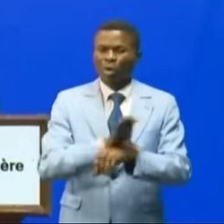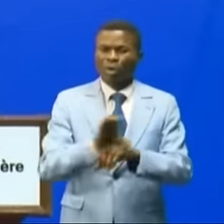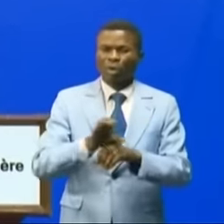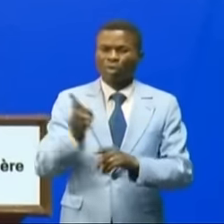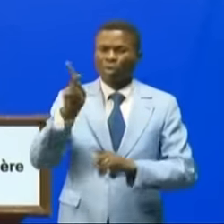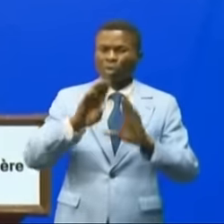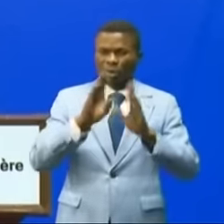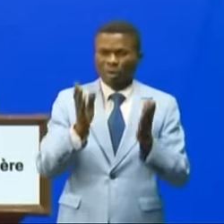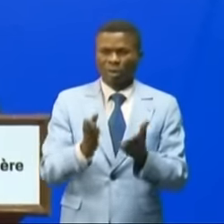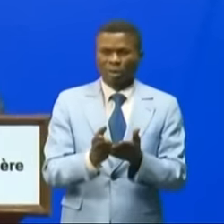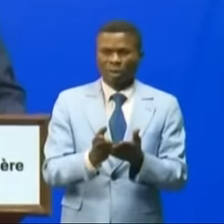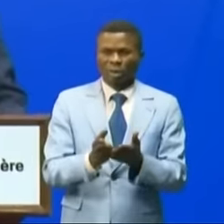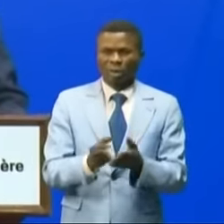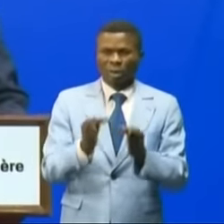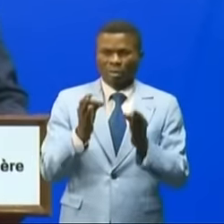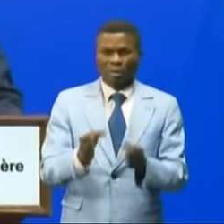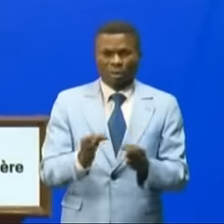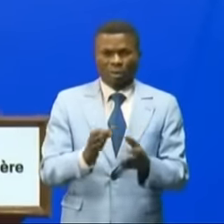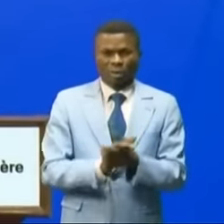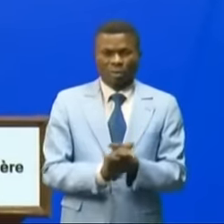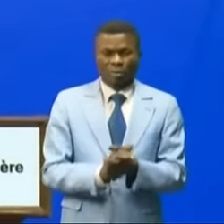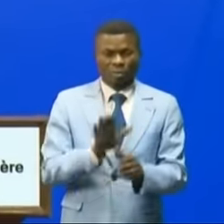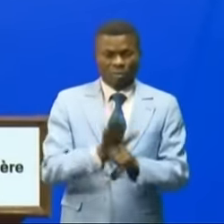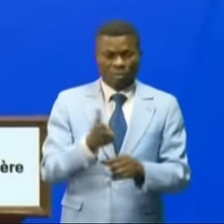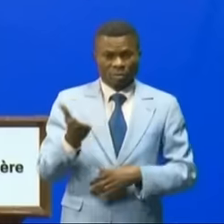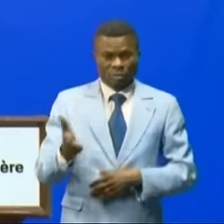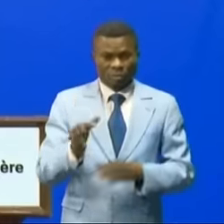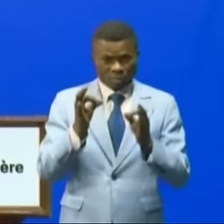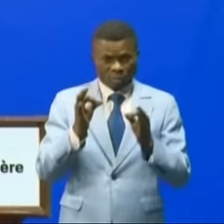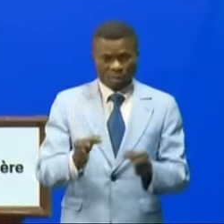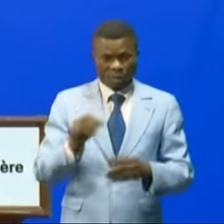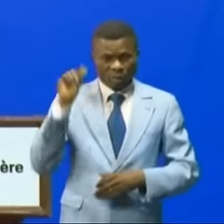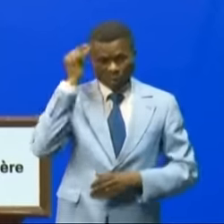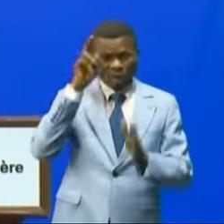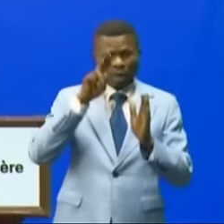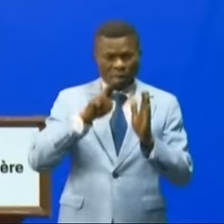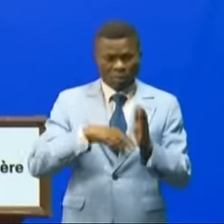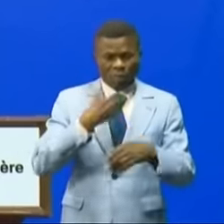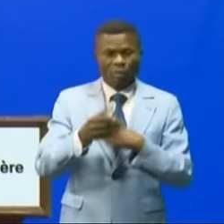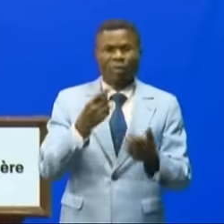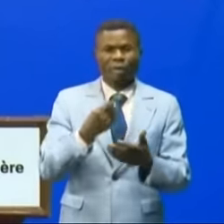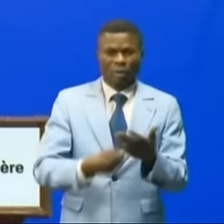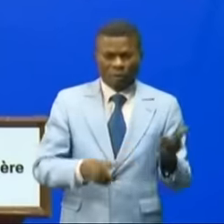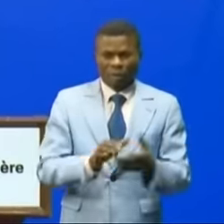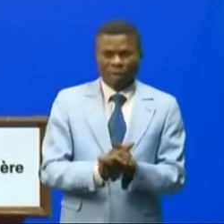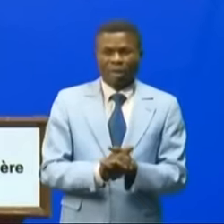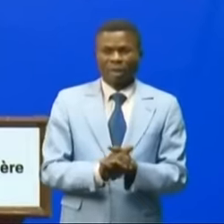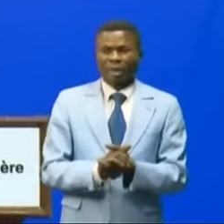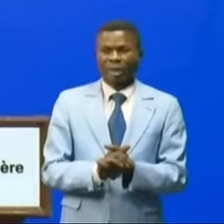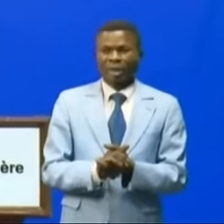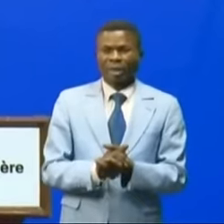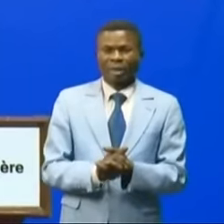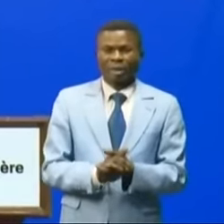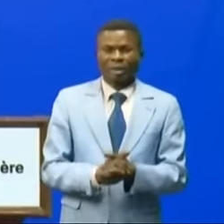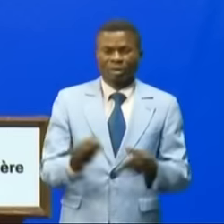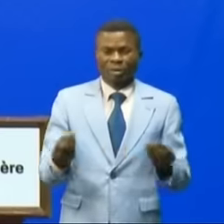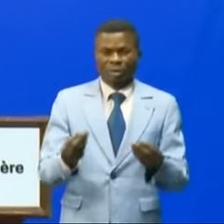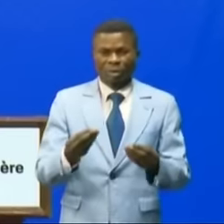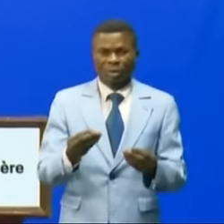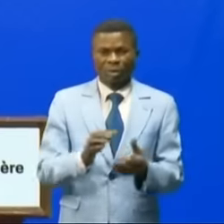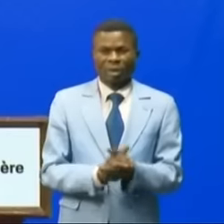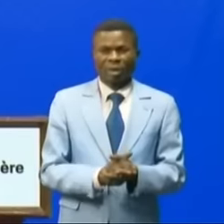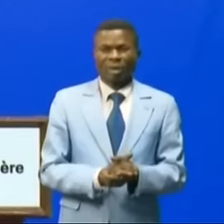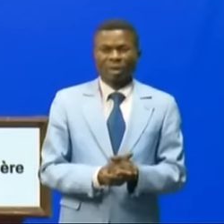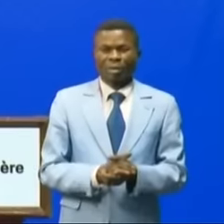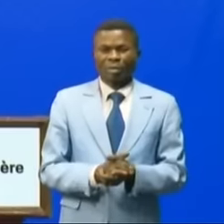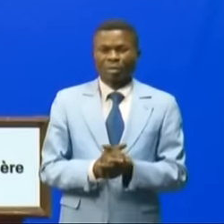parce que l'autre partie est supportée par le gouvernement. Ce que le gouvernement voudrait faire pour ces produits qui sont les produits les